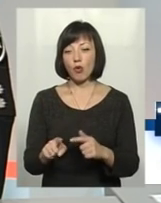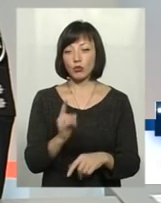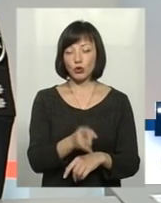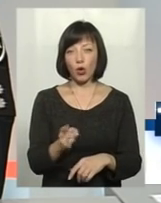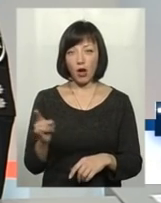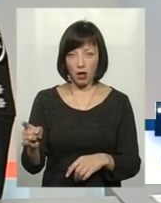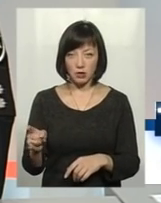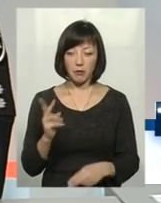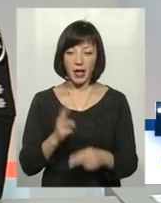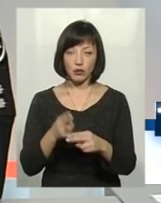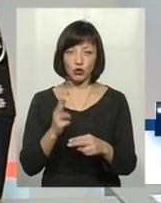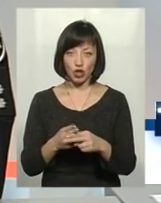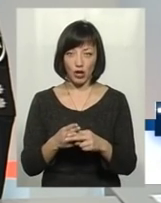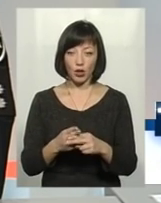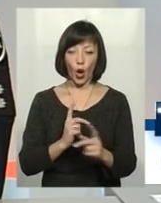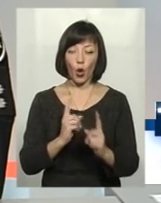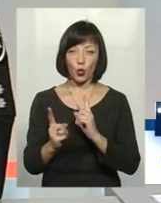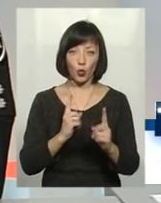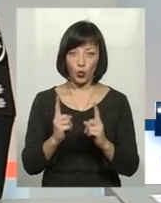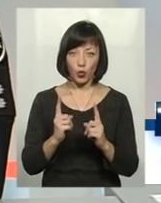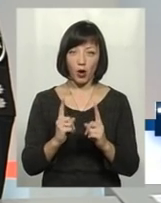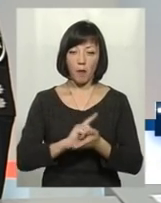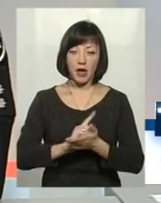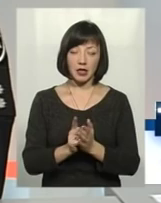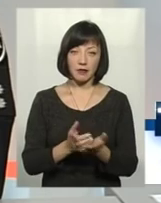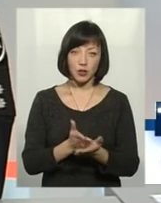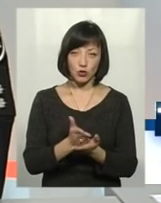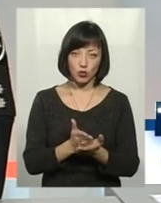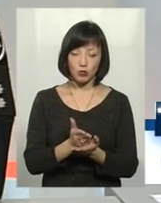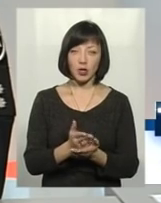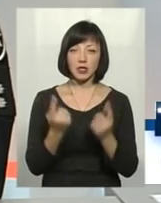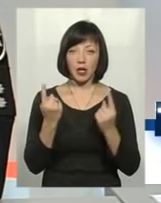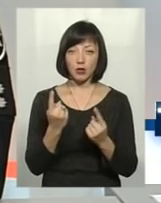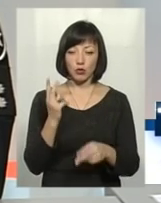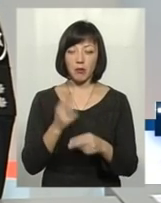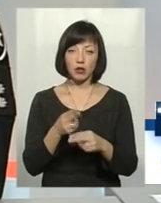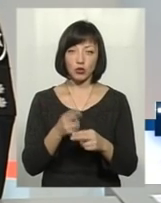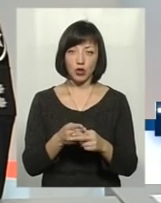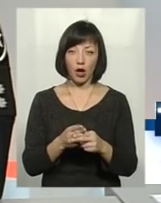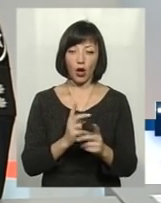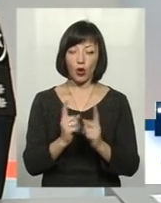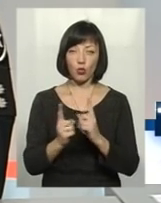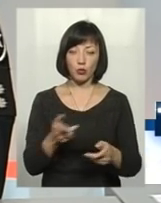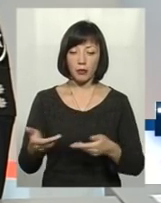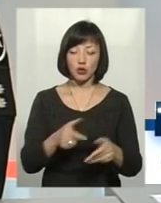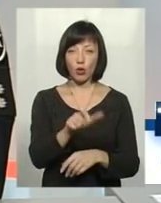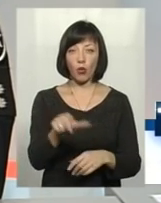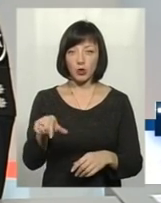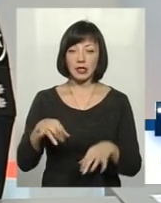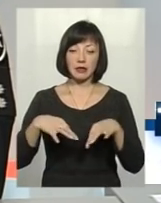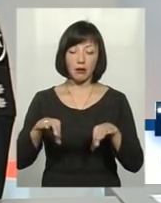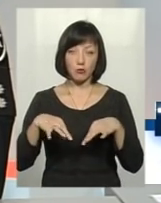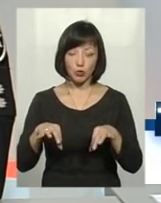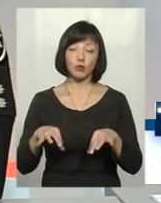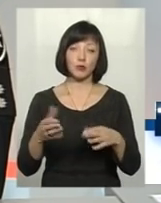стоянки, що перешкоджає руху оперативних служб, значно перешкоджає рух пішоходів та